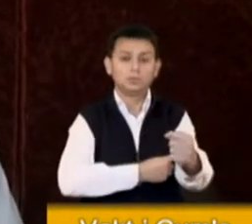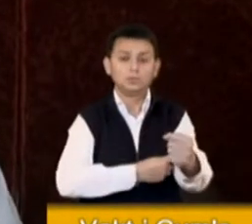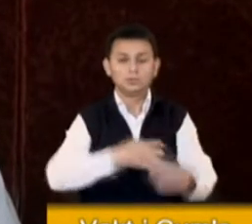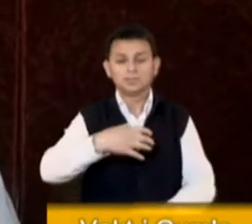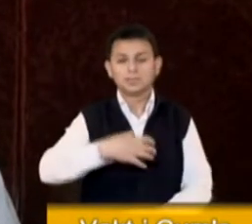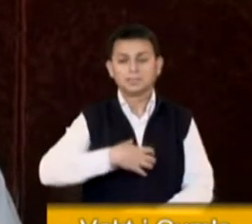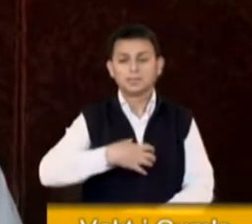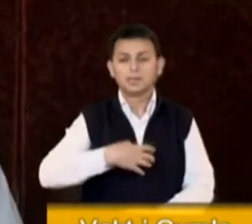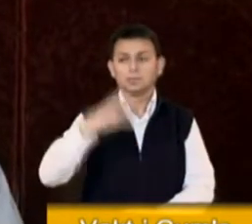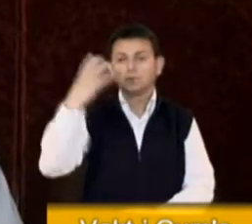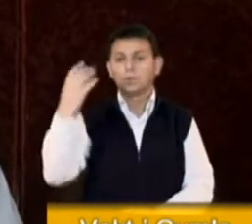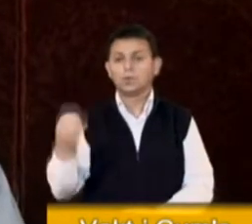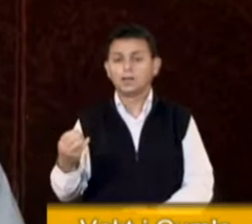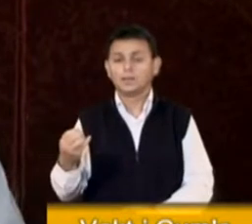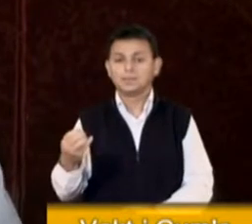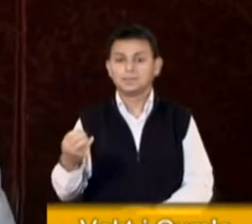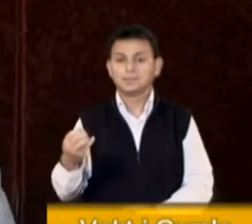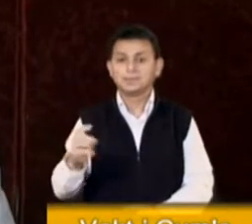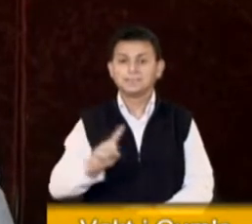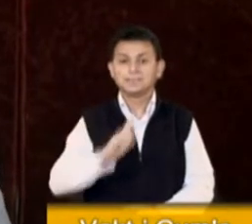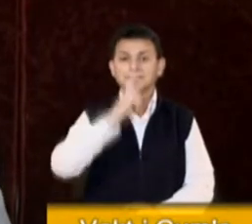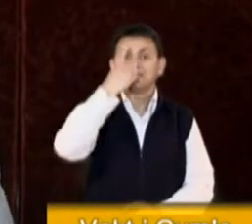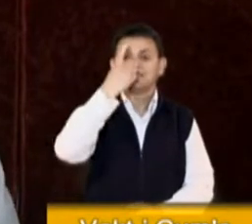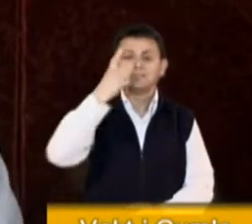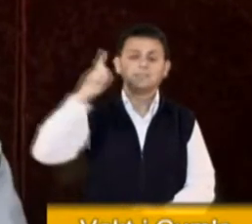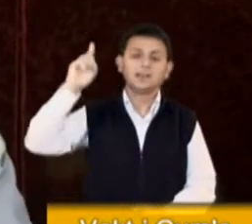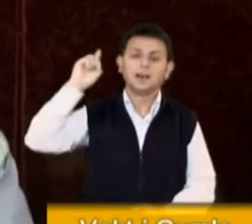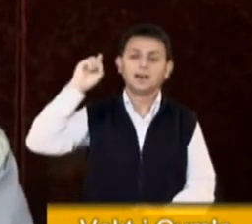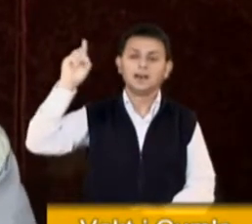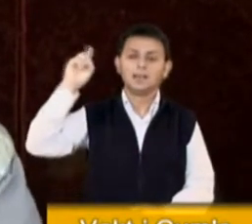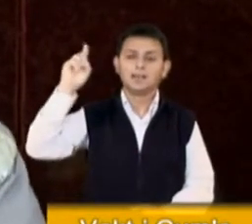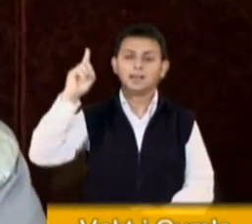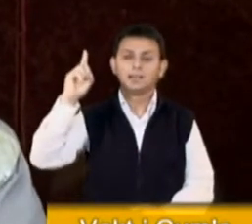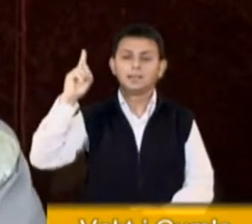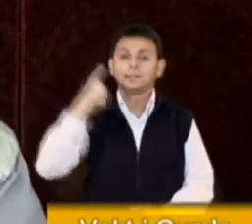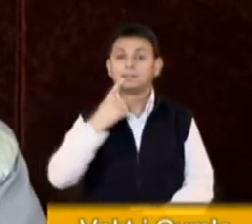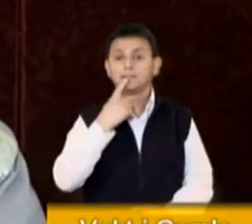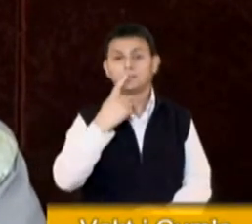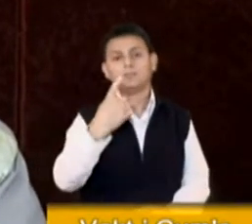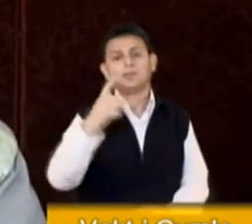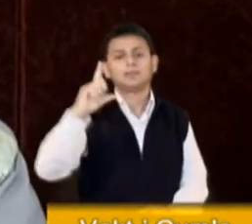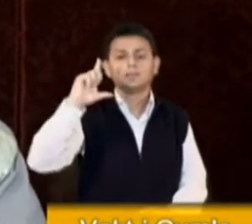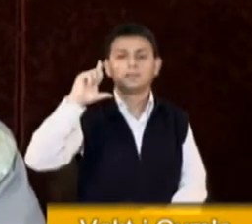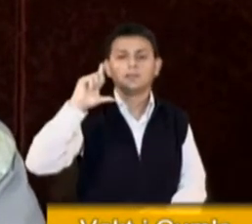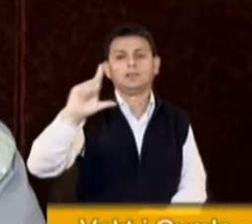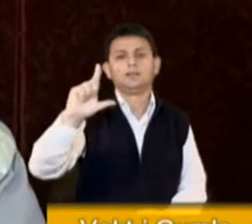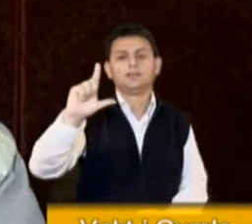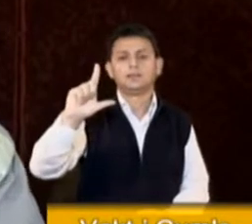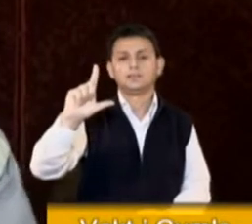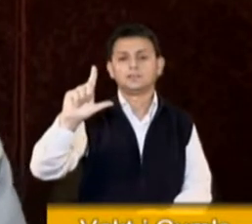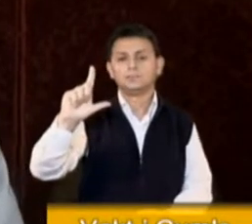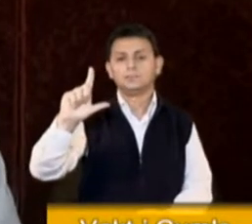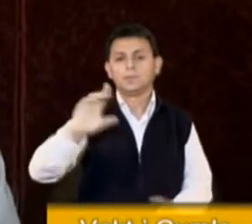yaratmıştır demen gerekmez miydi diye ikazına devam etti. Hatta İnterani ene